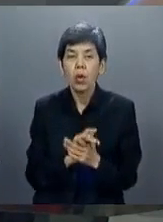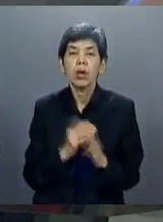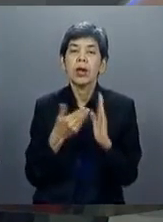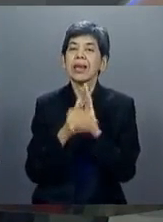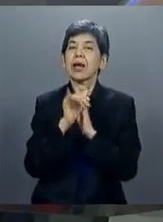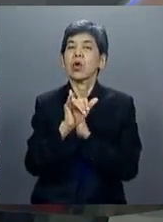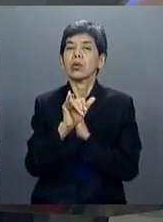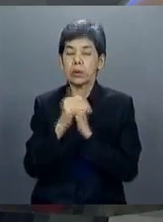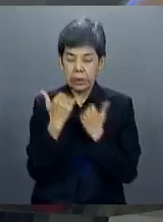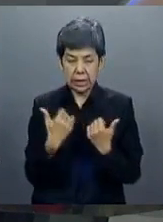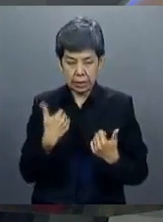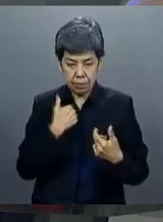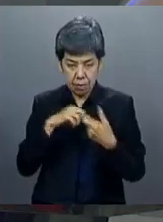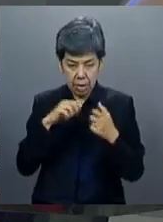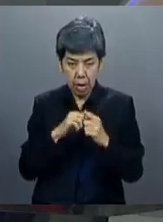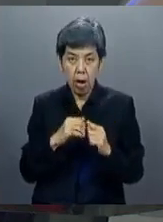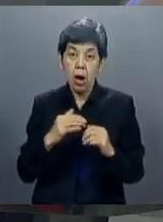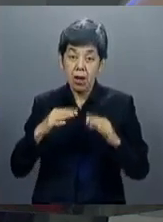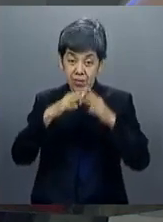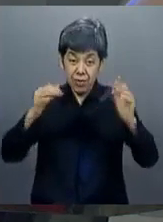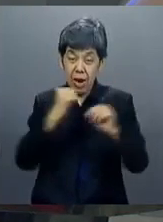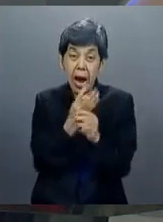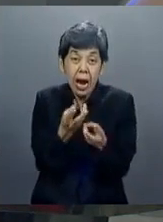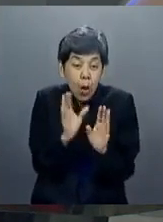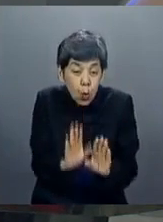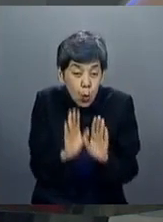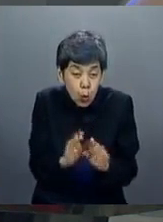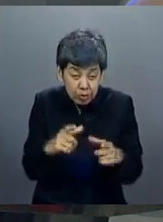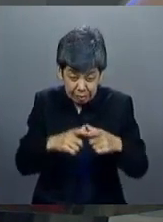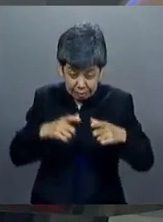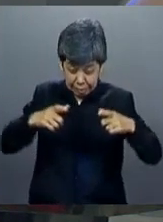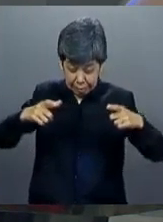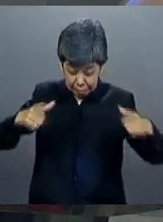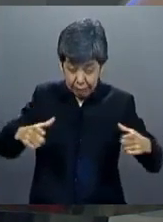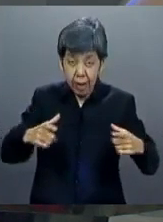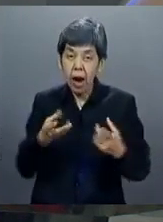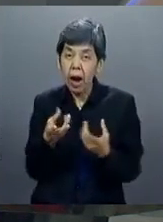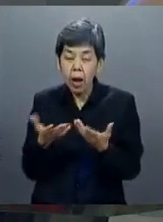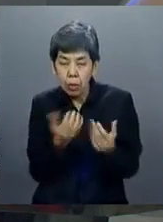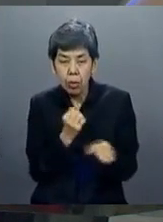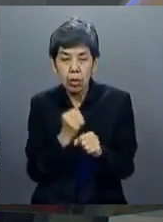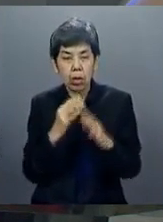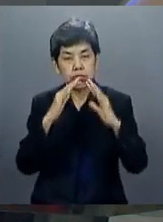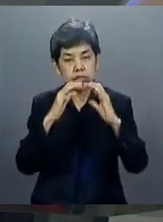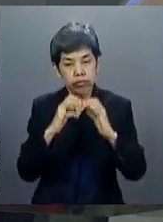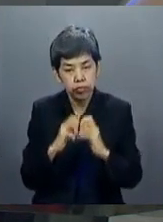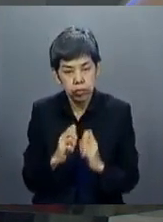ธรค่ะซึ่งก็ส่งผลทำให้โกดังเก็บข้าวเปลือกขนาดใหญ่ของโรงสีข้าวเอกชนนั้นพังถล่มเสียหายทั้งหลังค่ะ